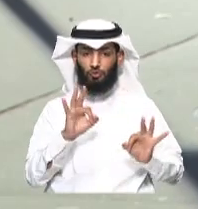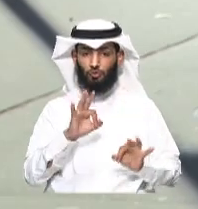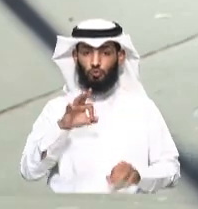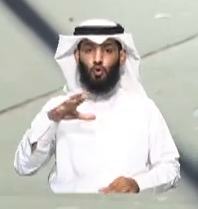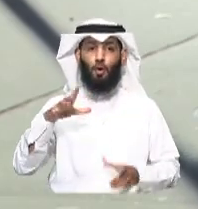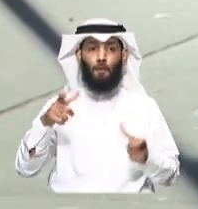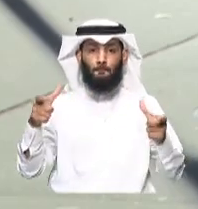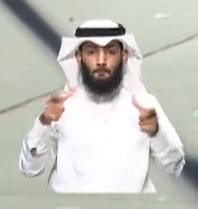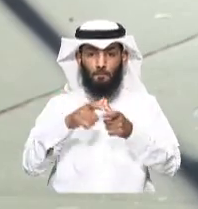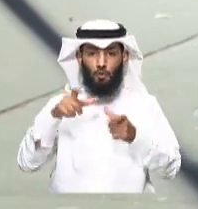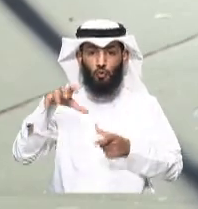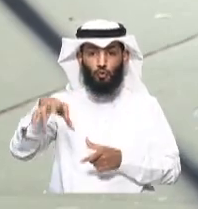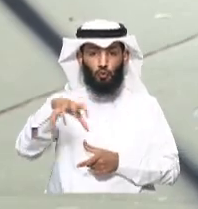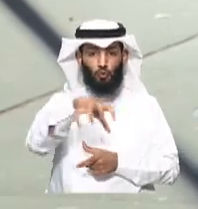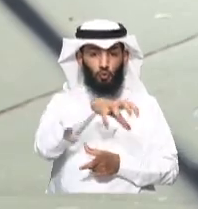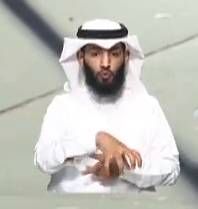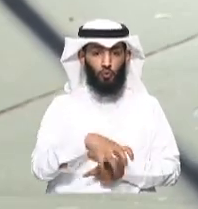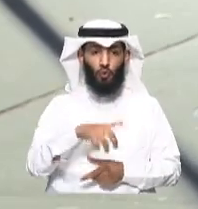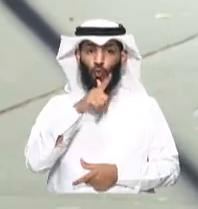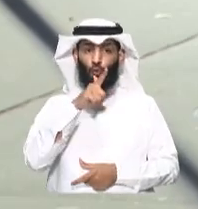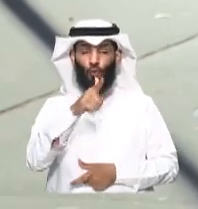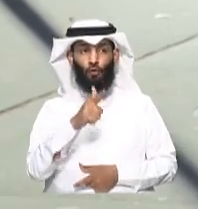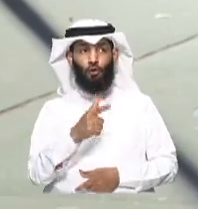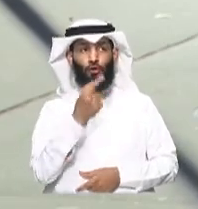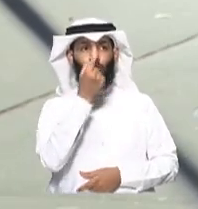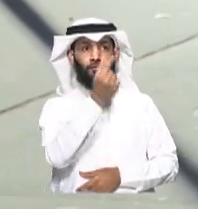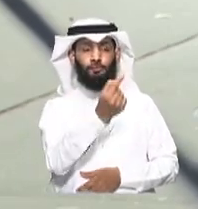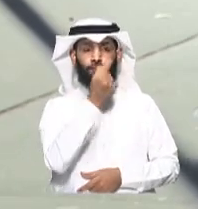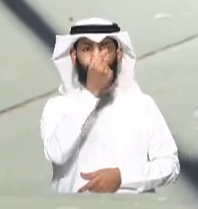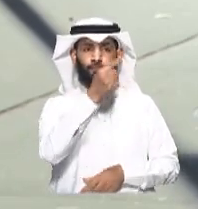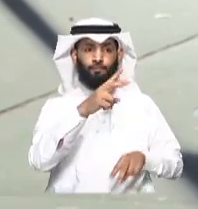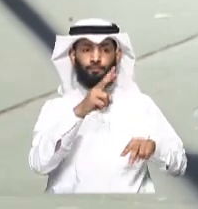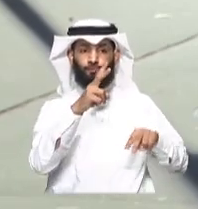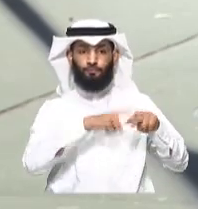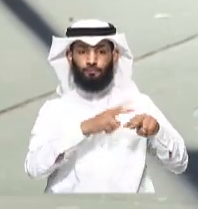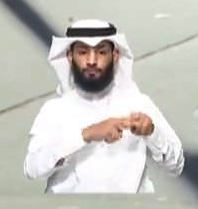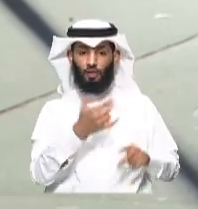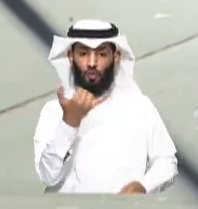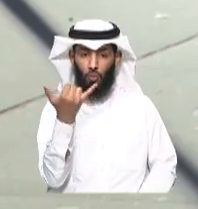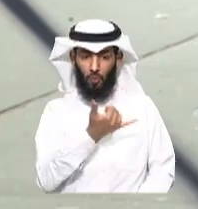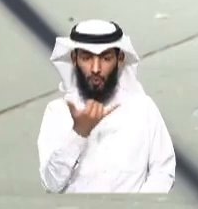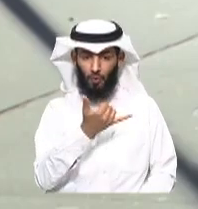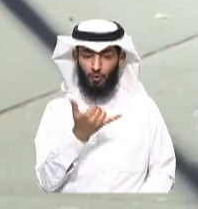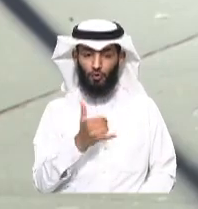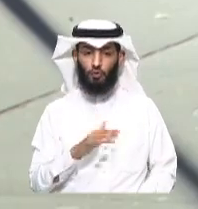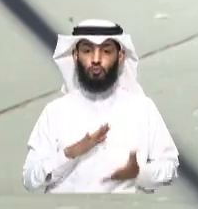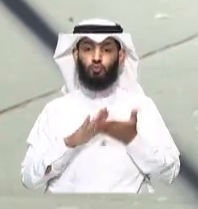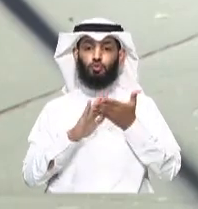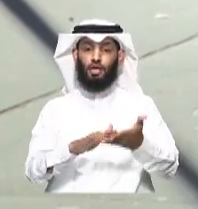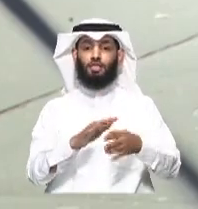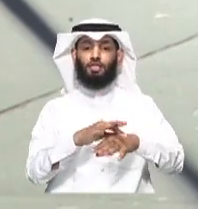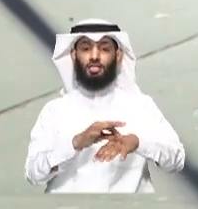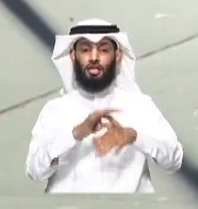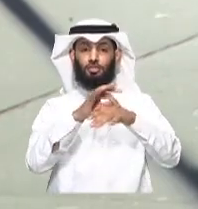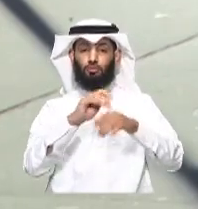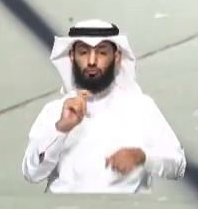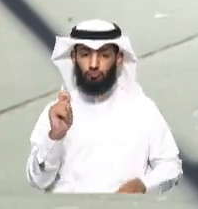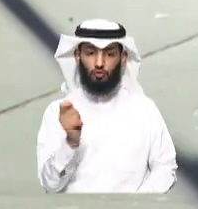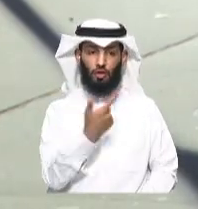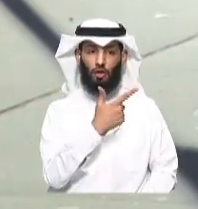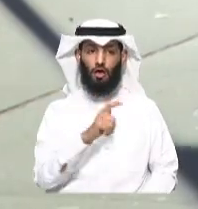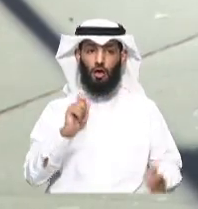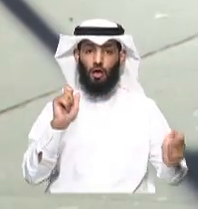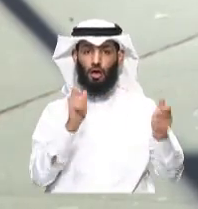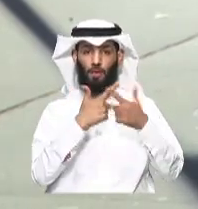في المجلس الاحتلال الاسرائيلي بالسماح بدخول اكبر كميه ممكنه من المساعدات الانسانيه مع وقف فوري